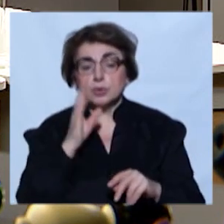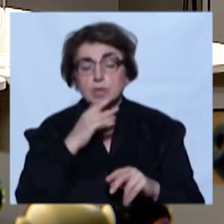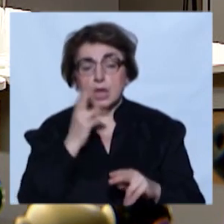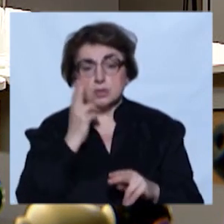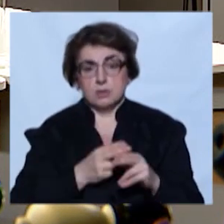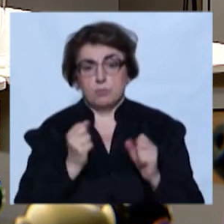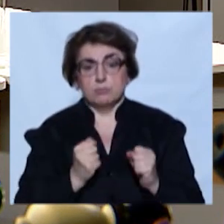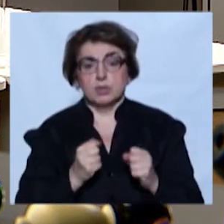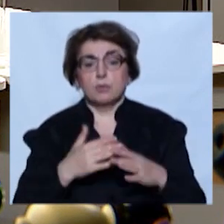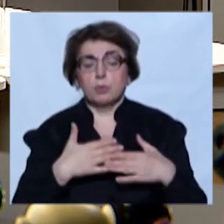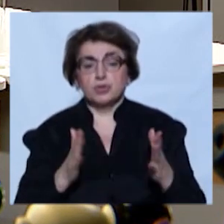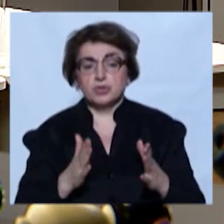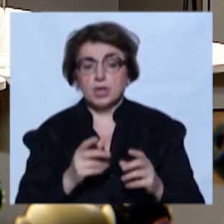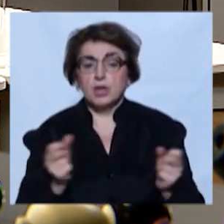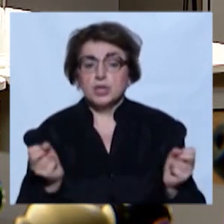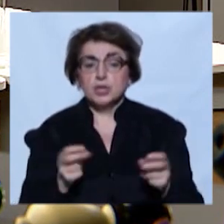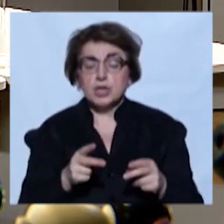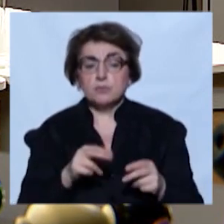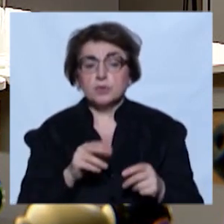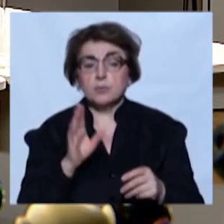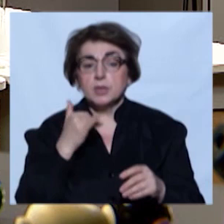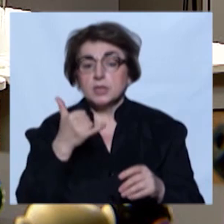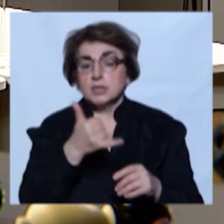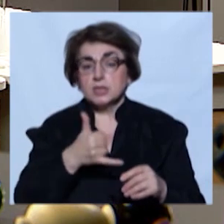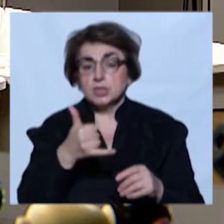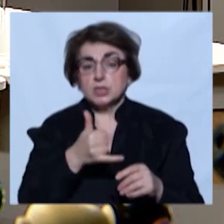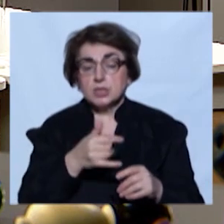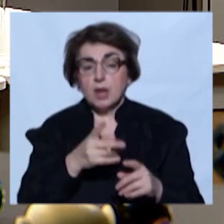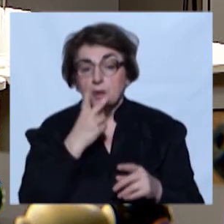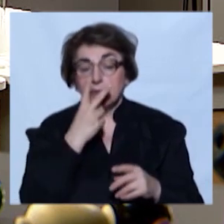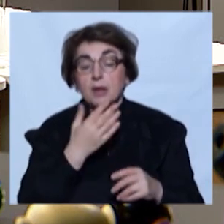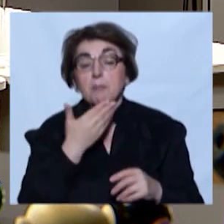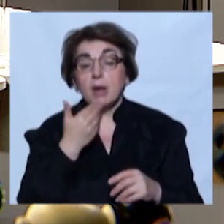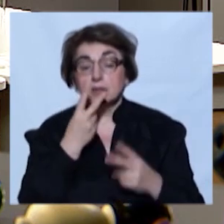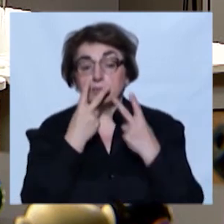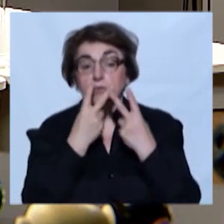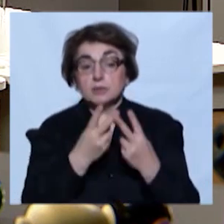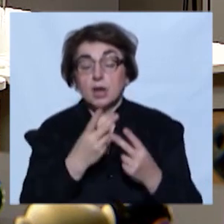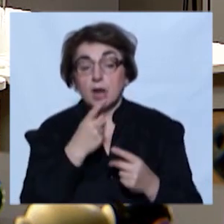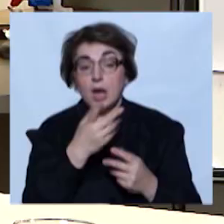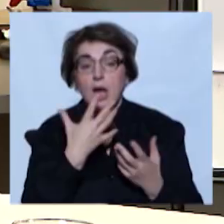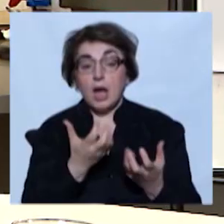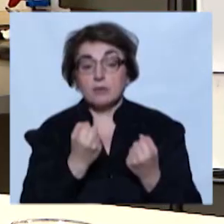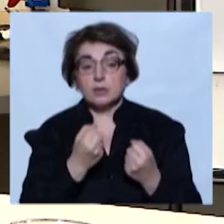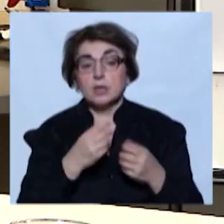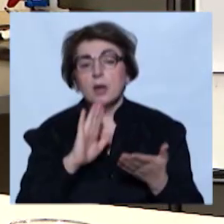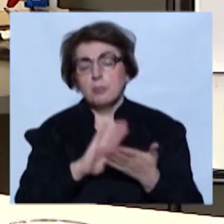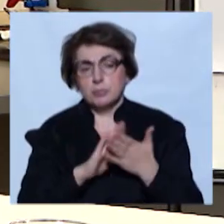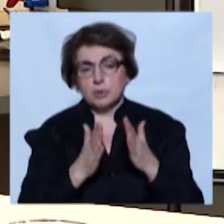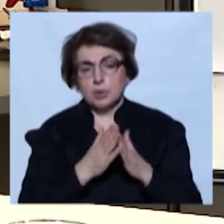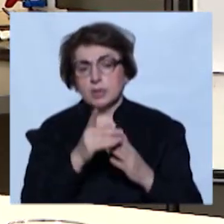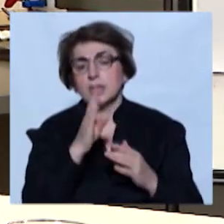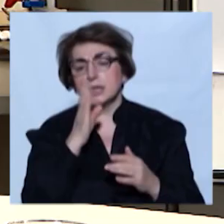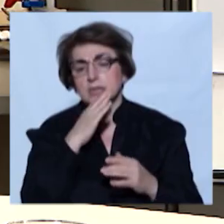ცხიმის მოლეკულებისა, საილუსტრაციო ძალიან მარტივი თვალსაჩინოება დავამზადე და შეხედეთ, ავიღოთ პირობითად რომ ეს არის